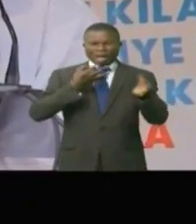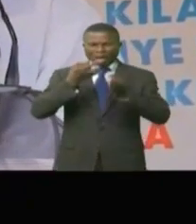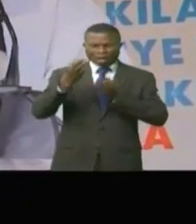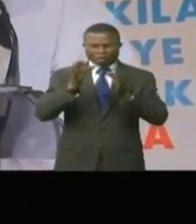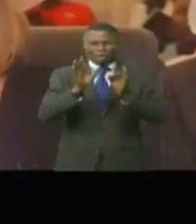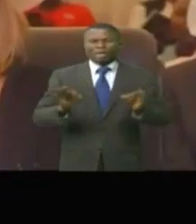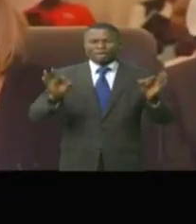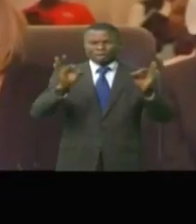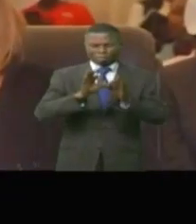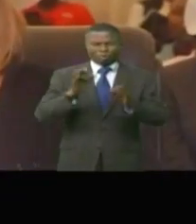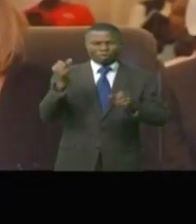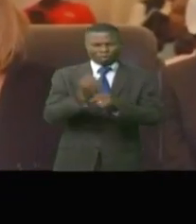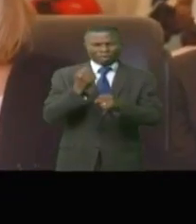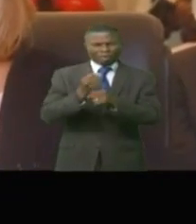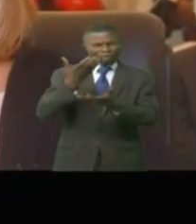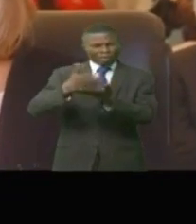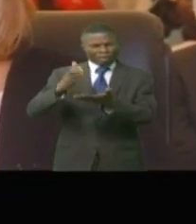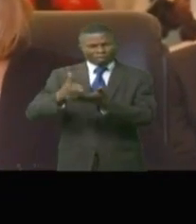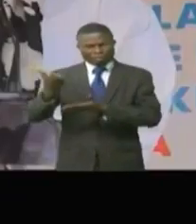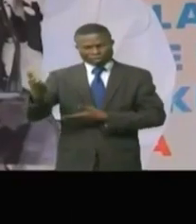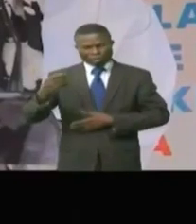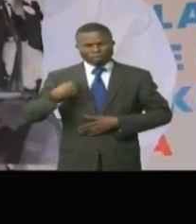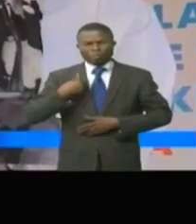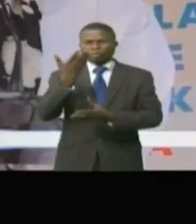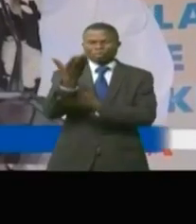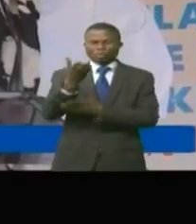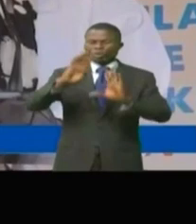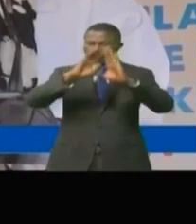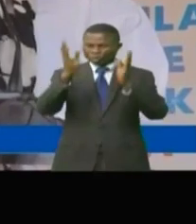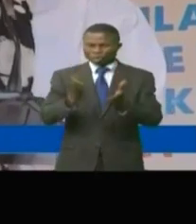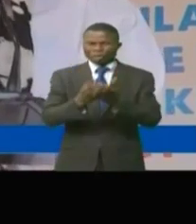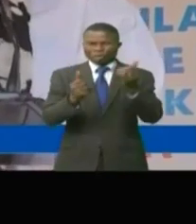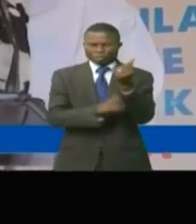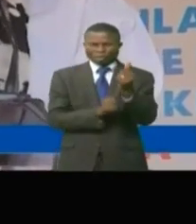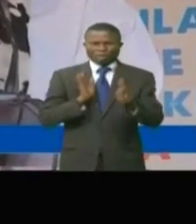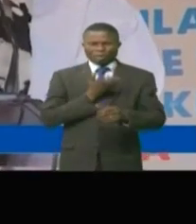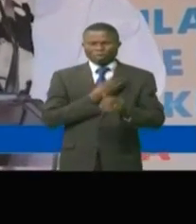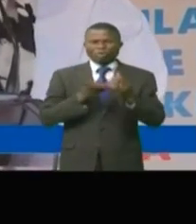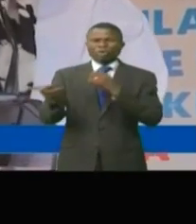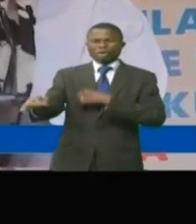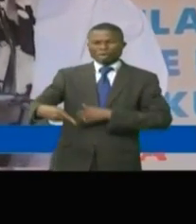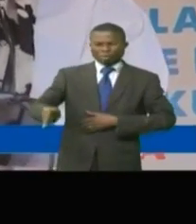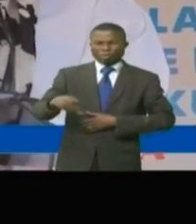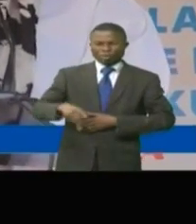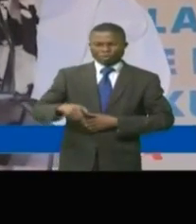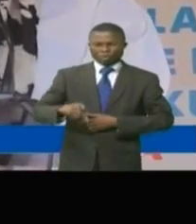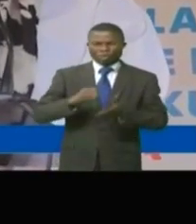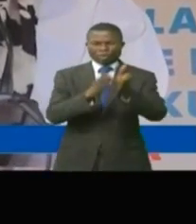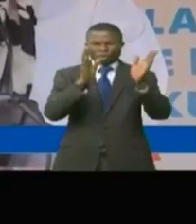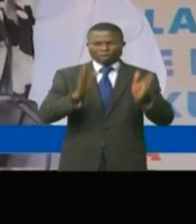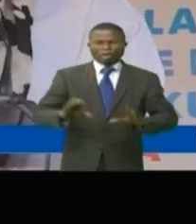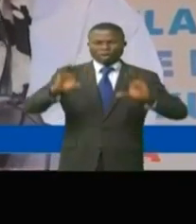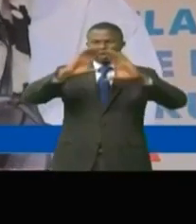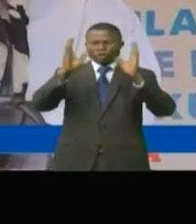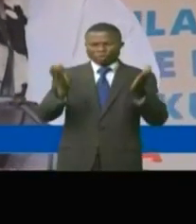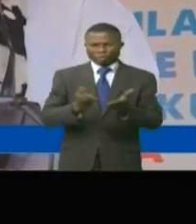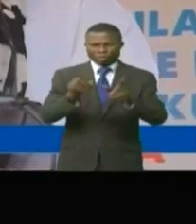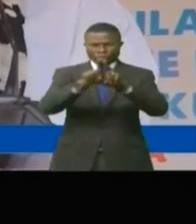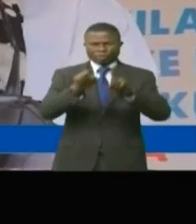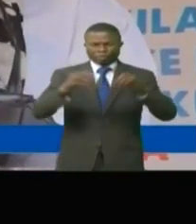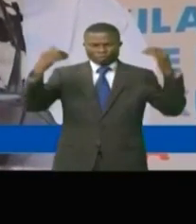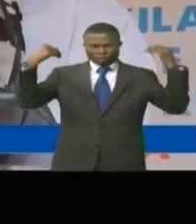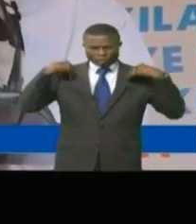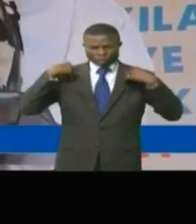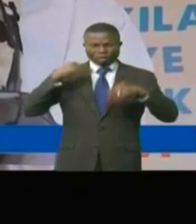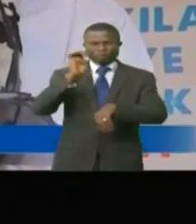l'importance de cette opération. J'invite toutes les forces vives de notre province, les leaders communautaires et les chefs de